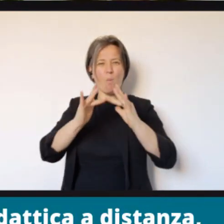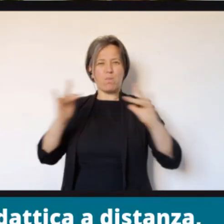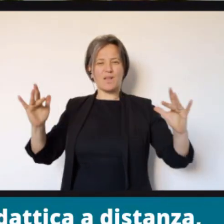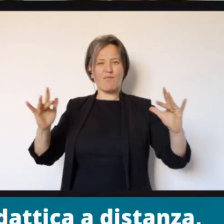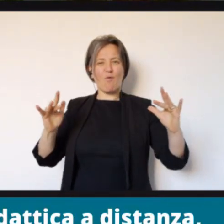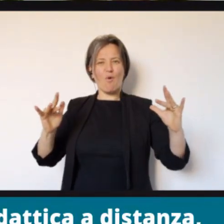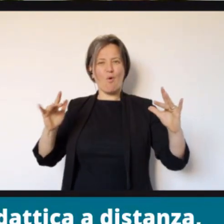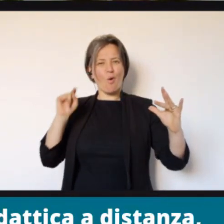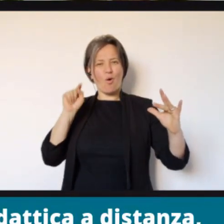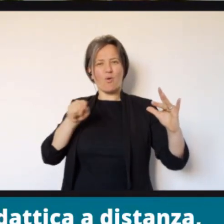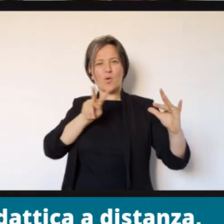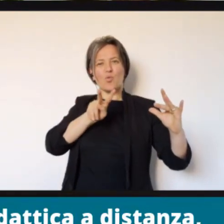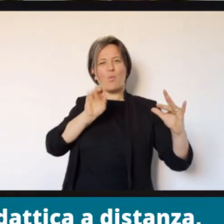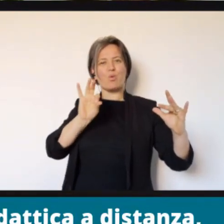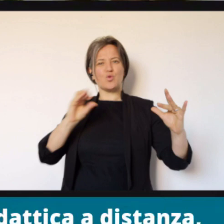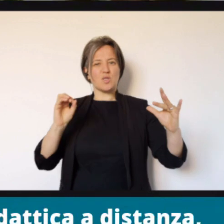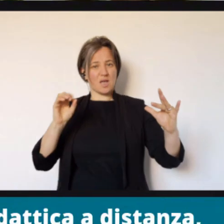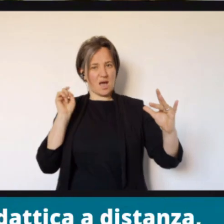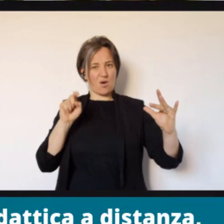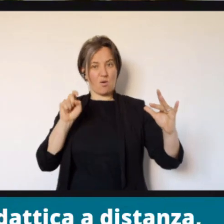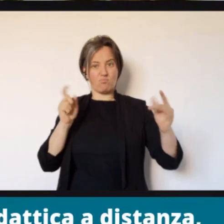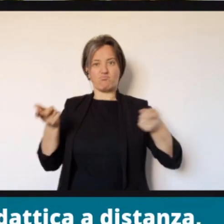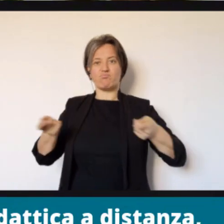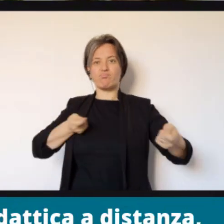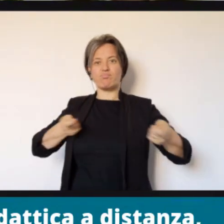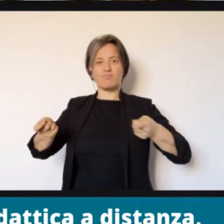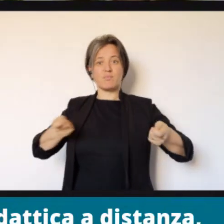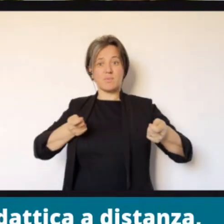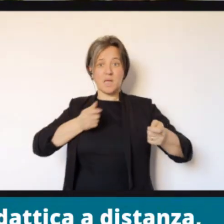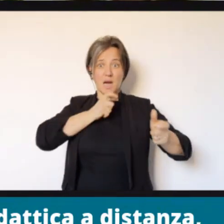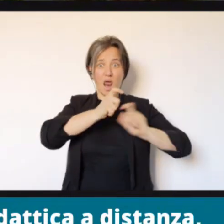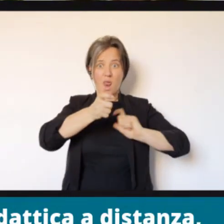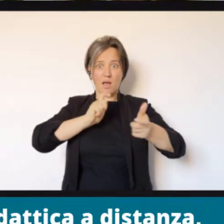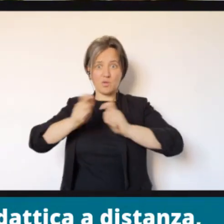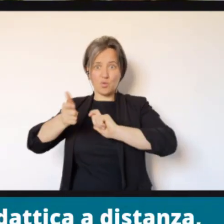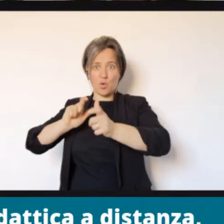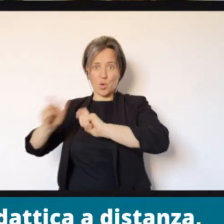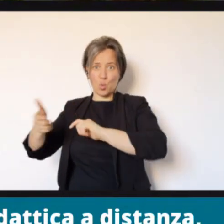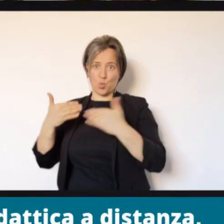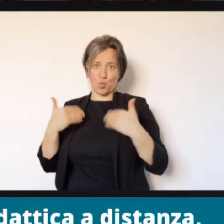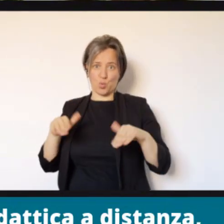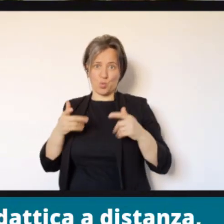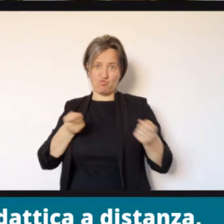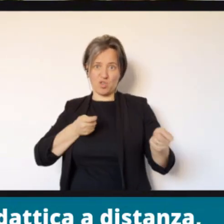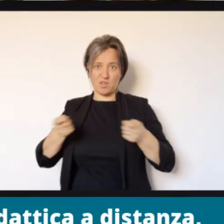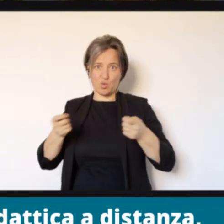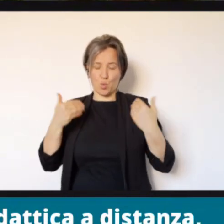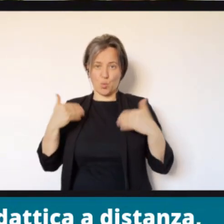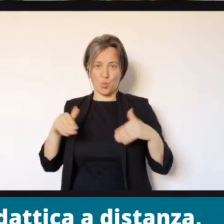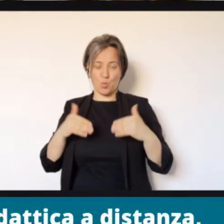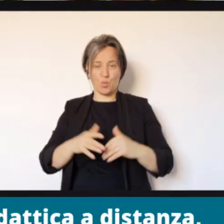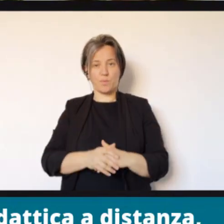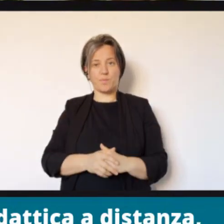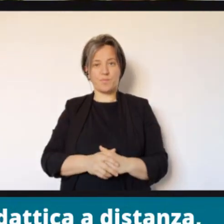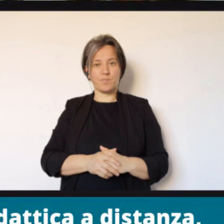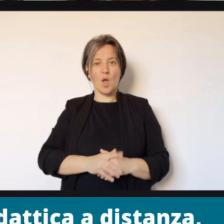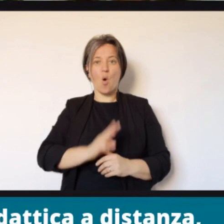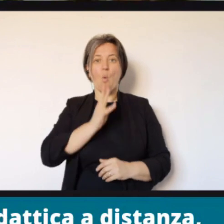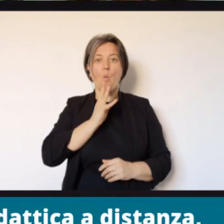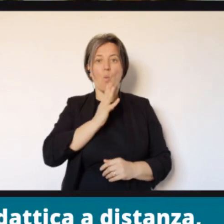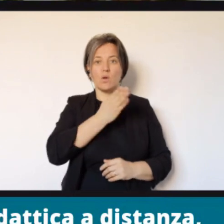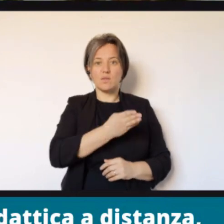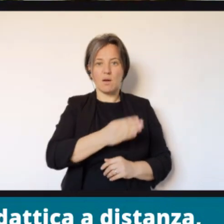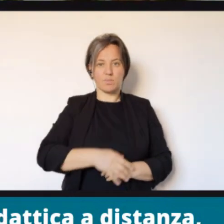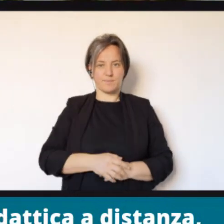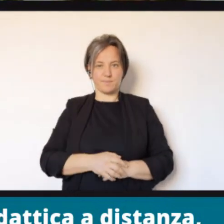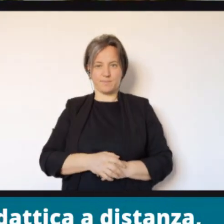queste piattaforme 2.0 noi gestiamo molte relazioni. Gestiamo le relazioni